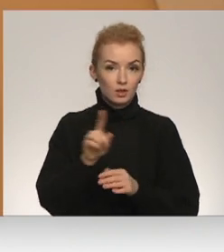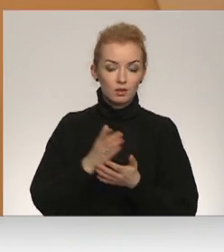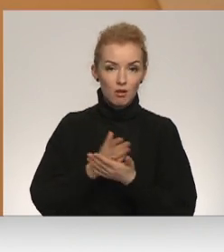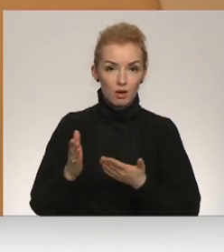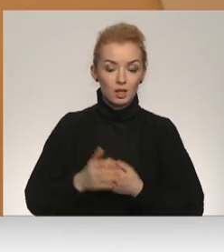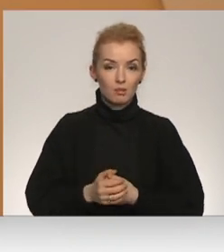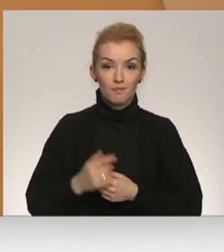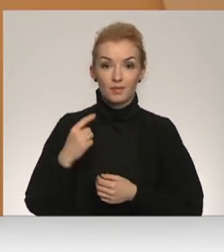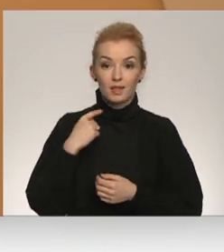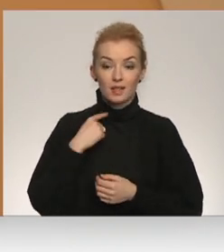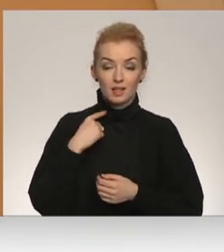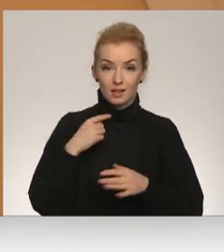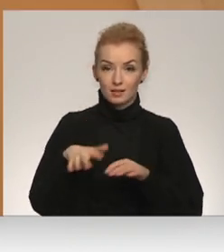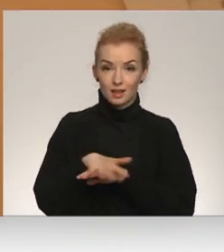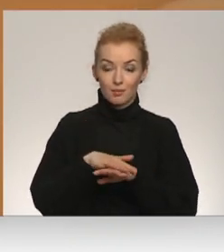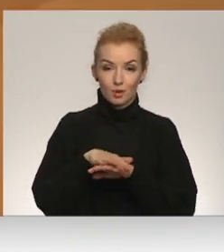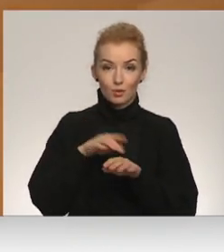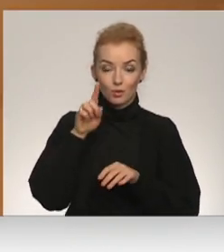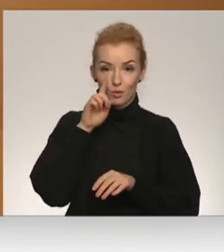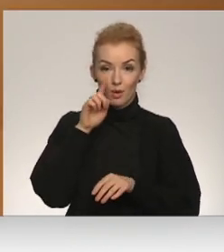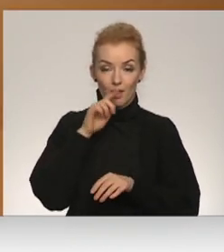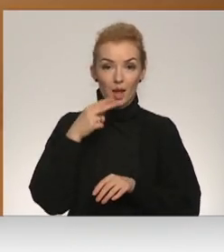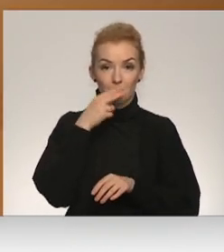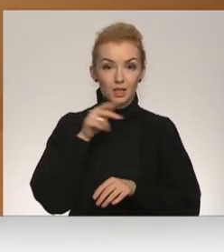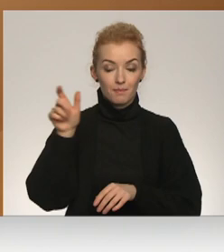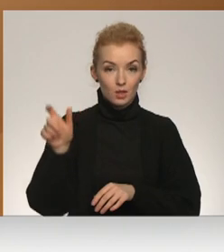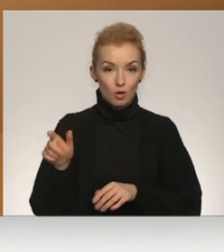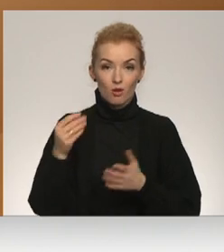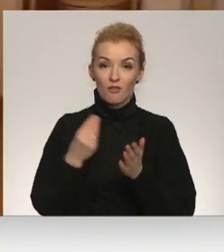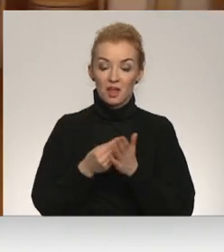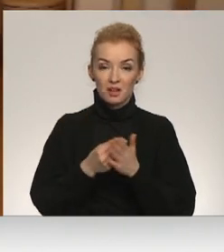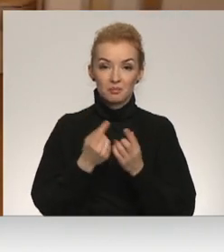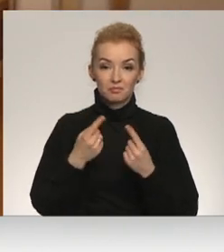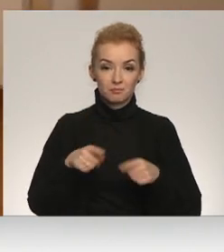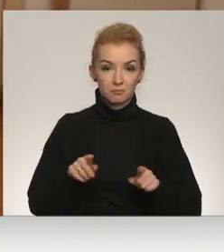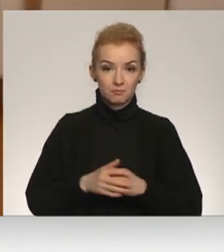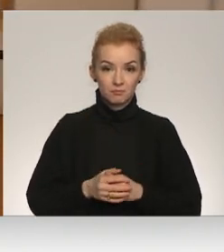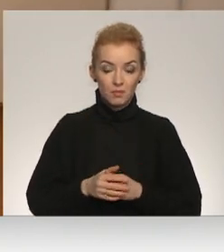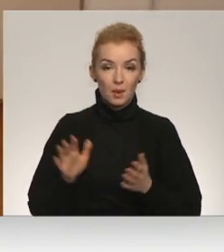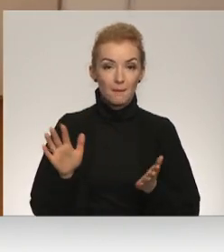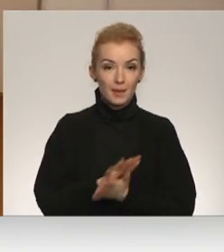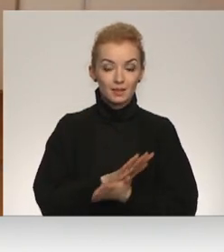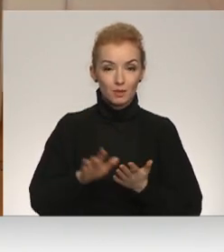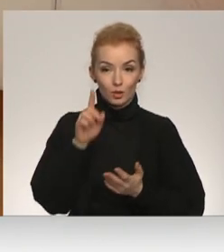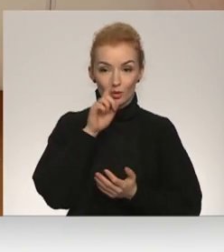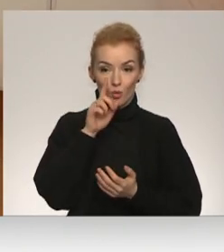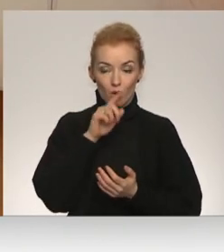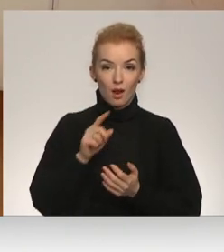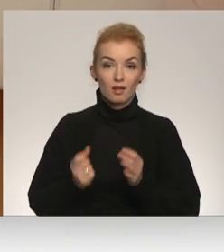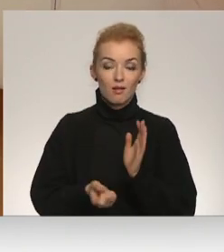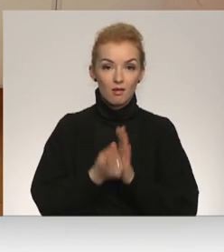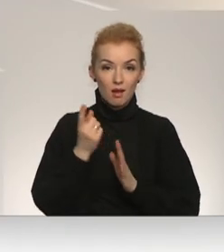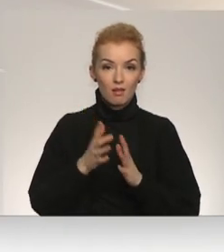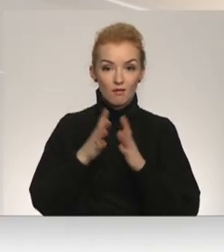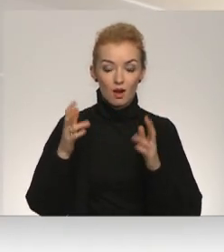kārtībā. Rīgas sabiedrisko tualešu apsaimniekotāji gan vērtē citādāk. Tieši bezmaksas tualetes sagādā